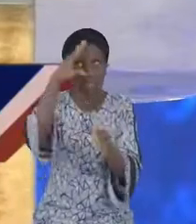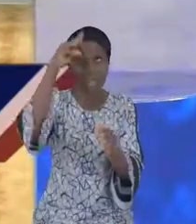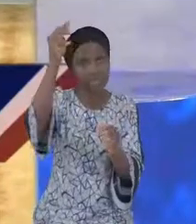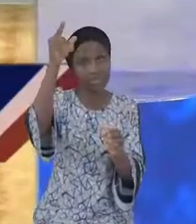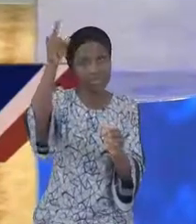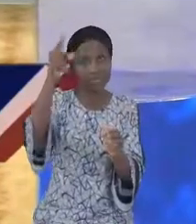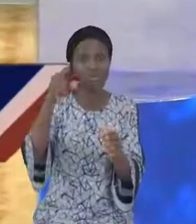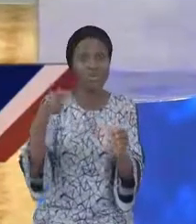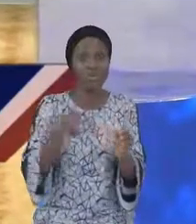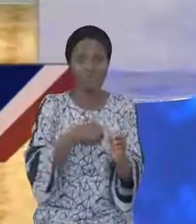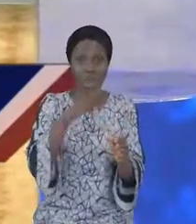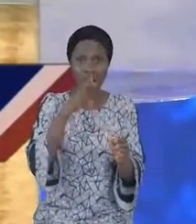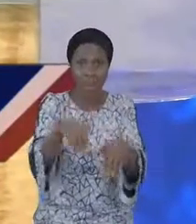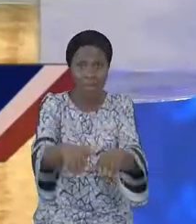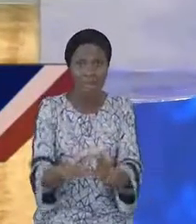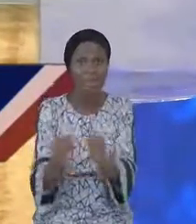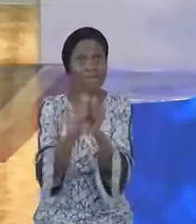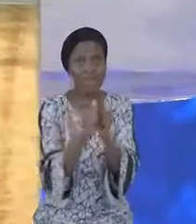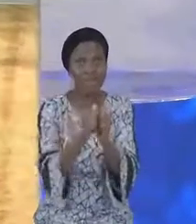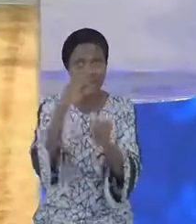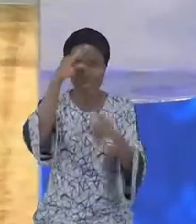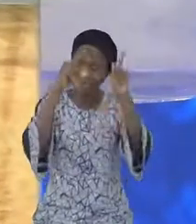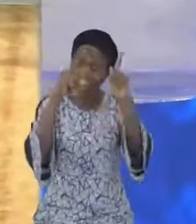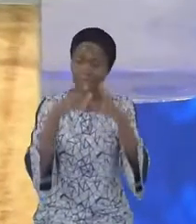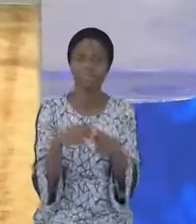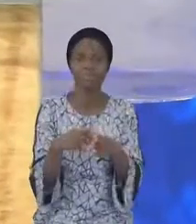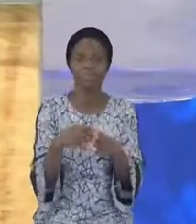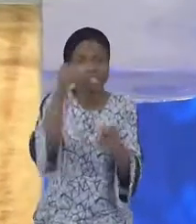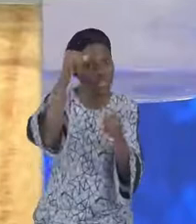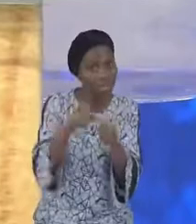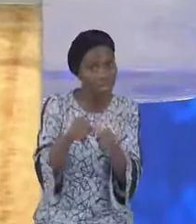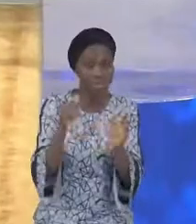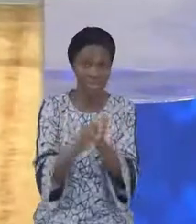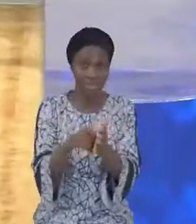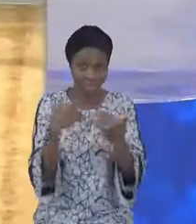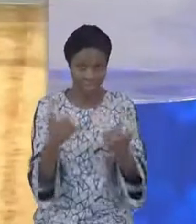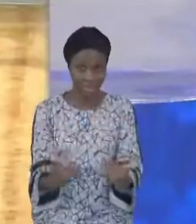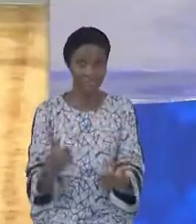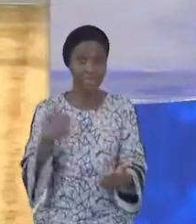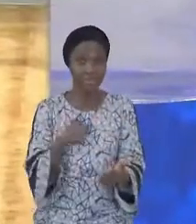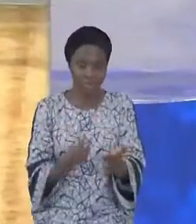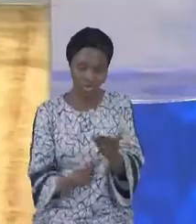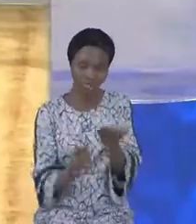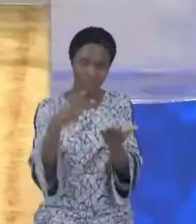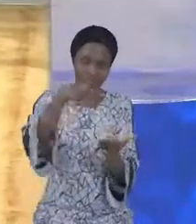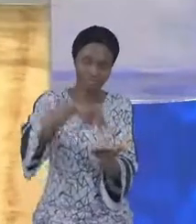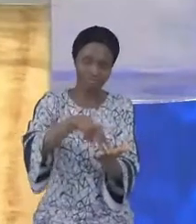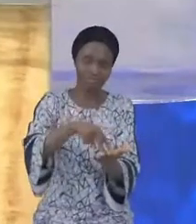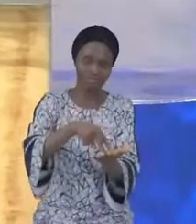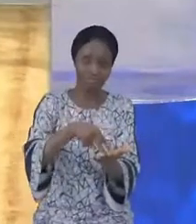nous sommes ensevelis avec lui. Rappelez-vous, maintenant, nous sommes ressuscités avec